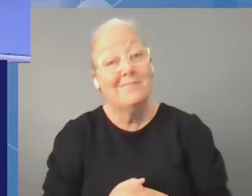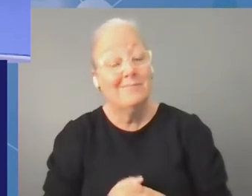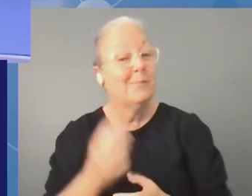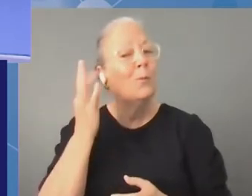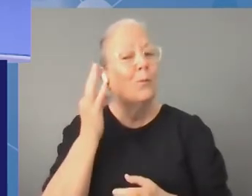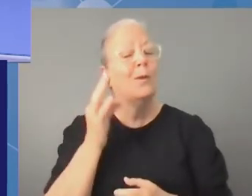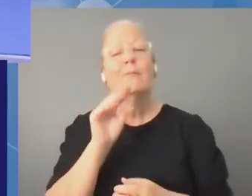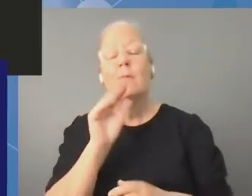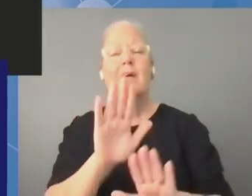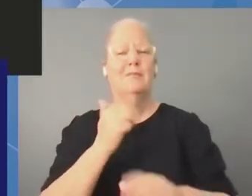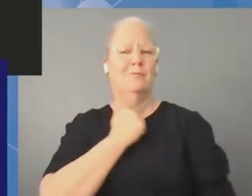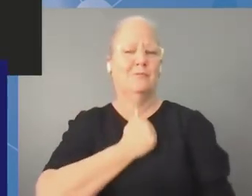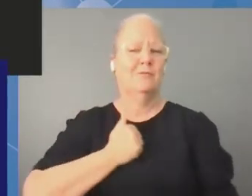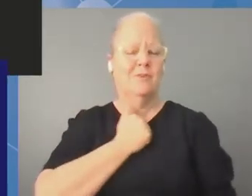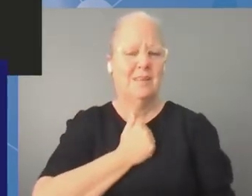对，稍等一下。